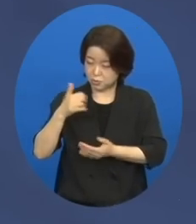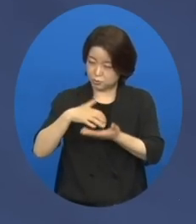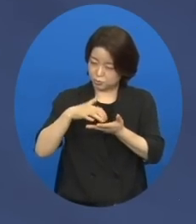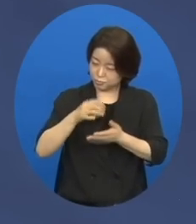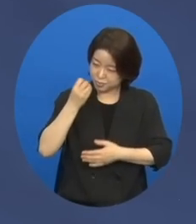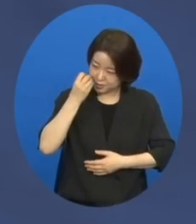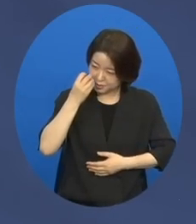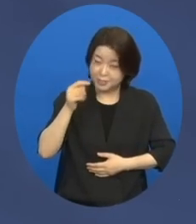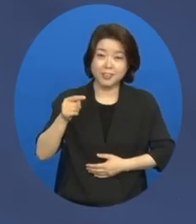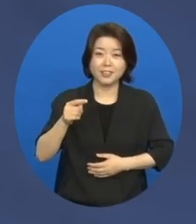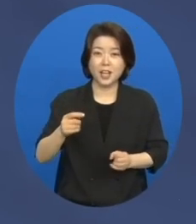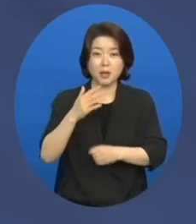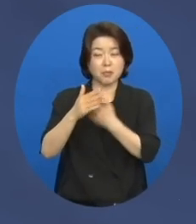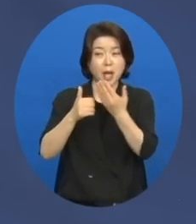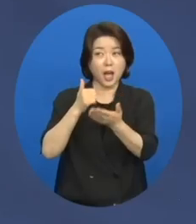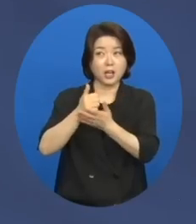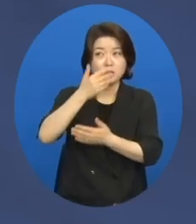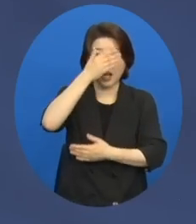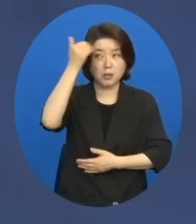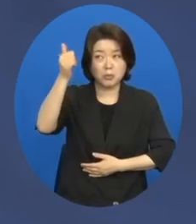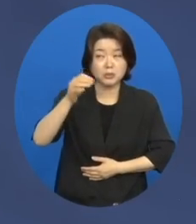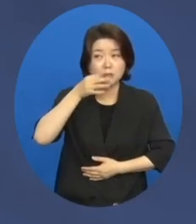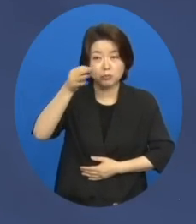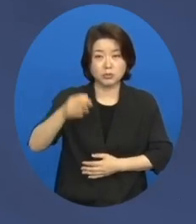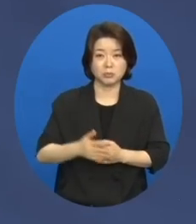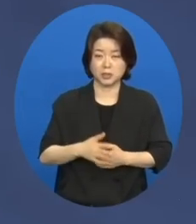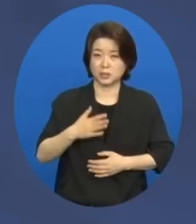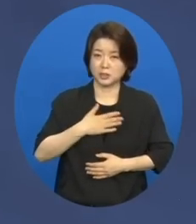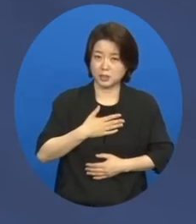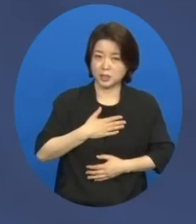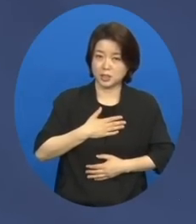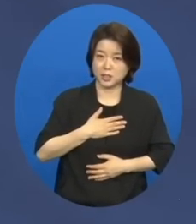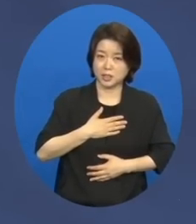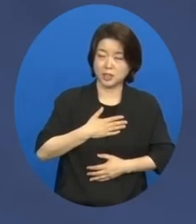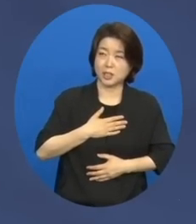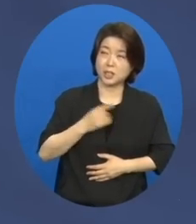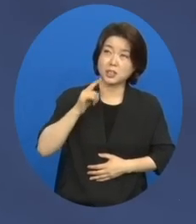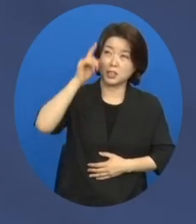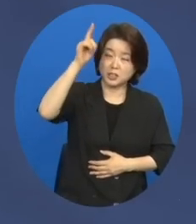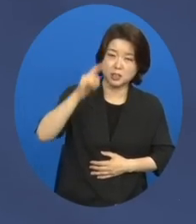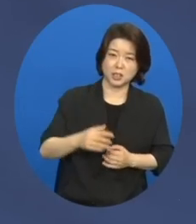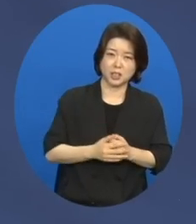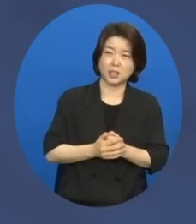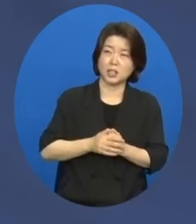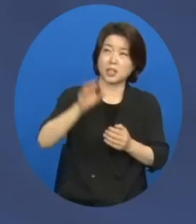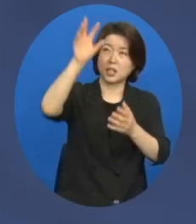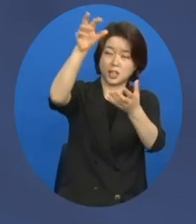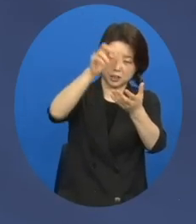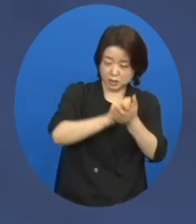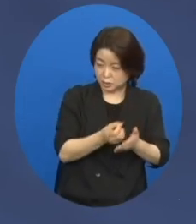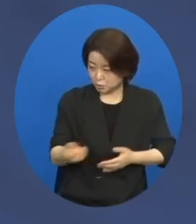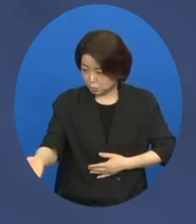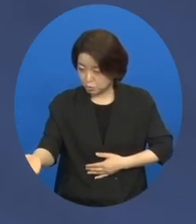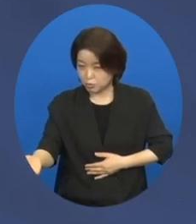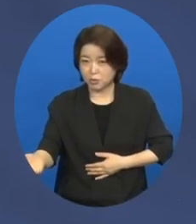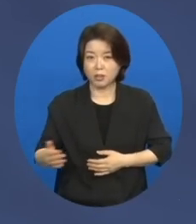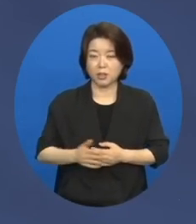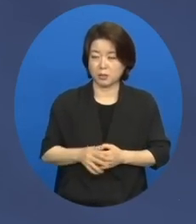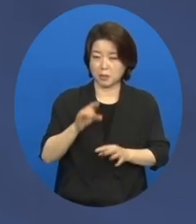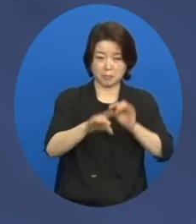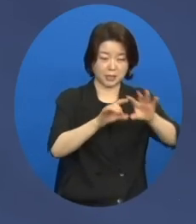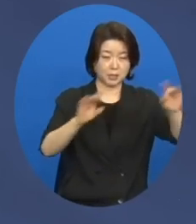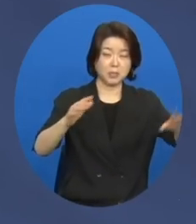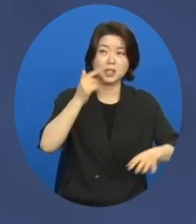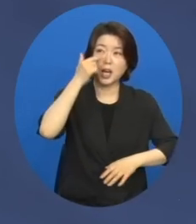만약에 하나님 할아버지라고 그러면 내가 아버지로 삼은 내가 타서 줘야 되지만 각자가 우리 아버지라고